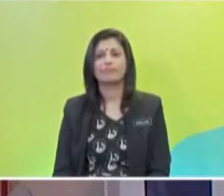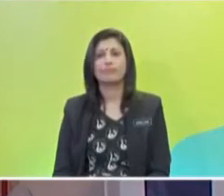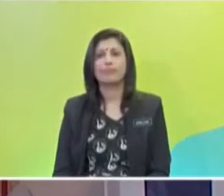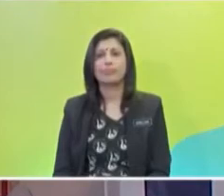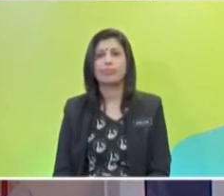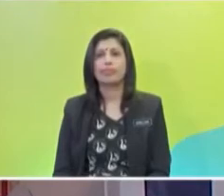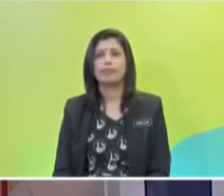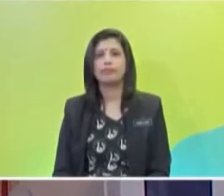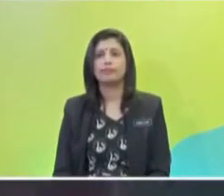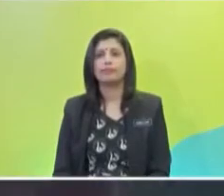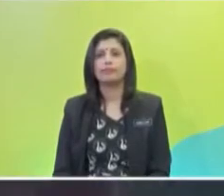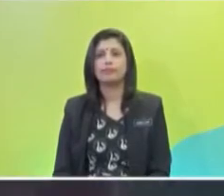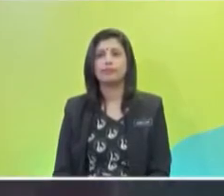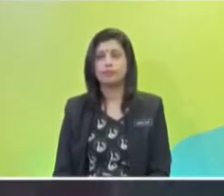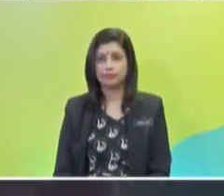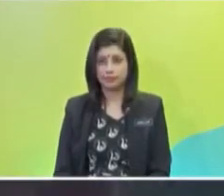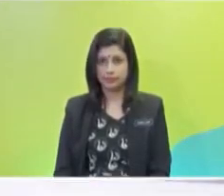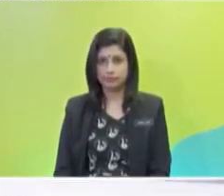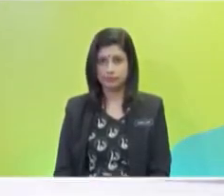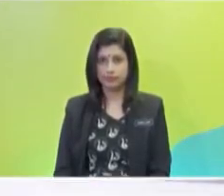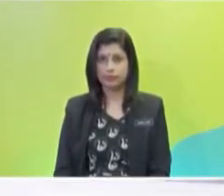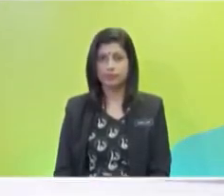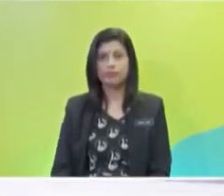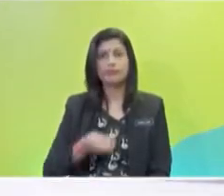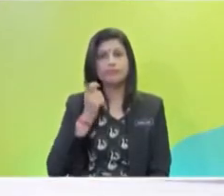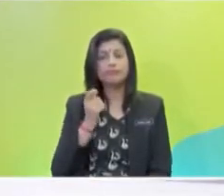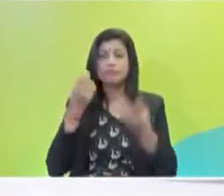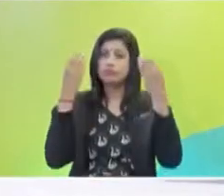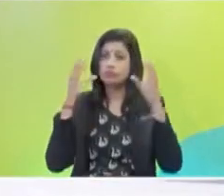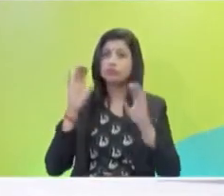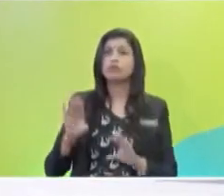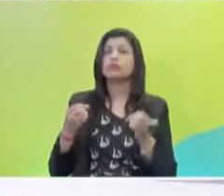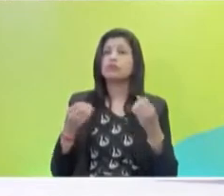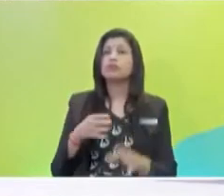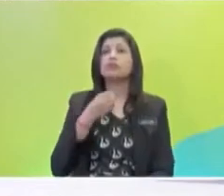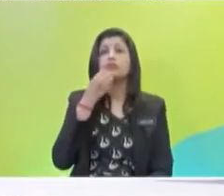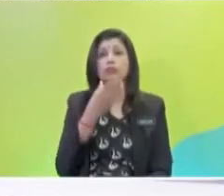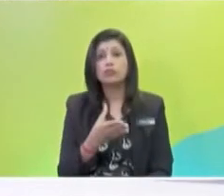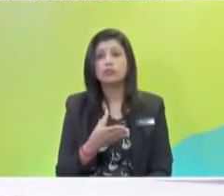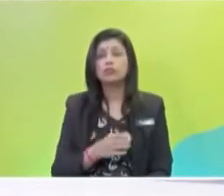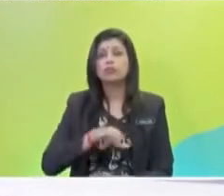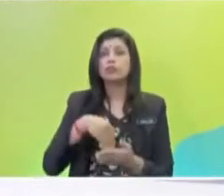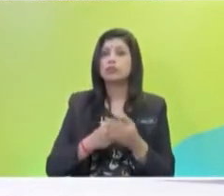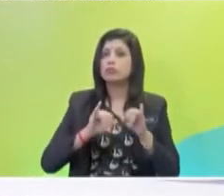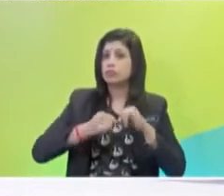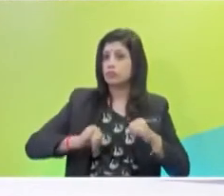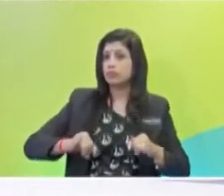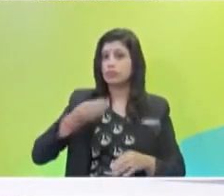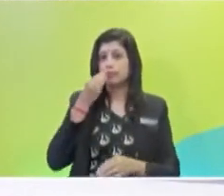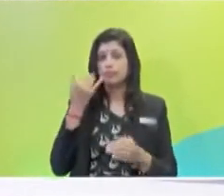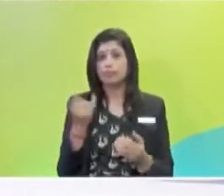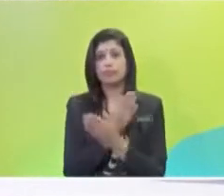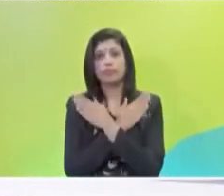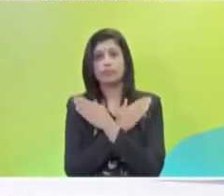KVK. Okey, oleh sebab cikgu dah sebut tadi siput masak lemak, terasa lapar pula. Apa kata kita berhenti rehat dulu,